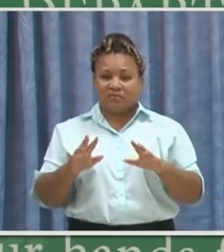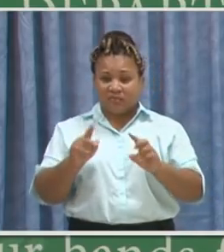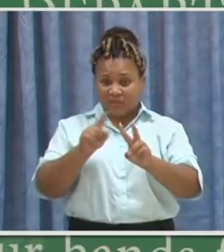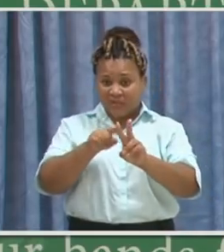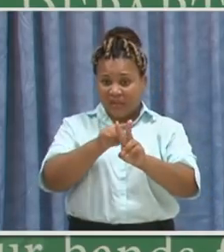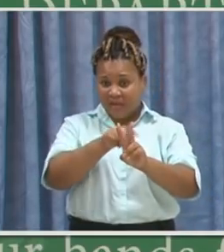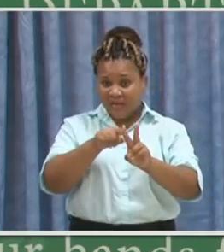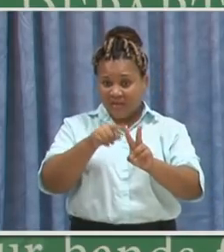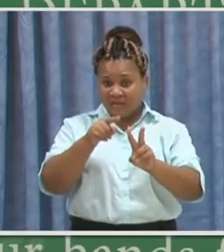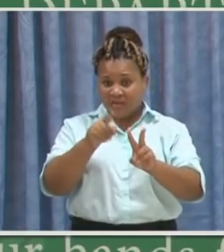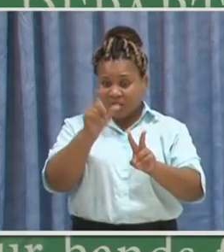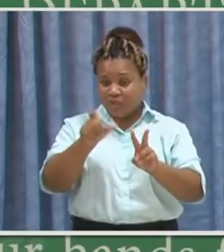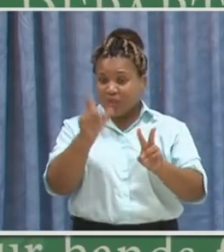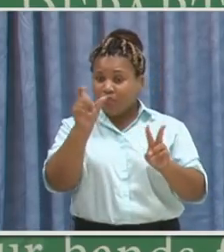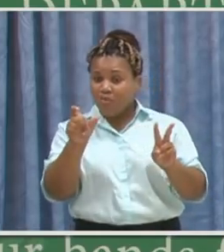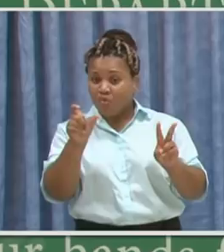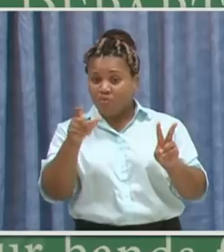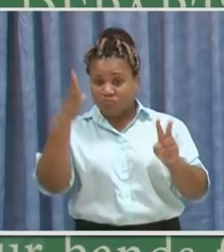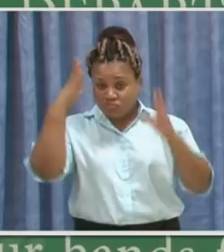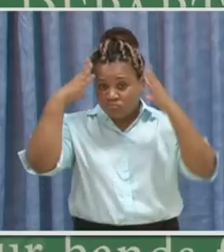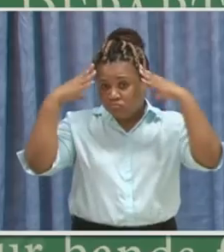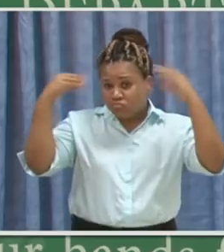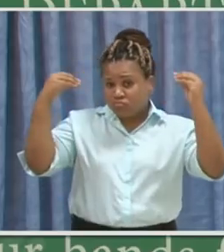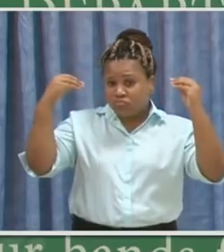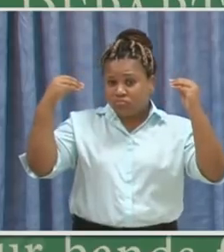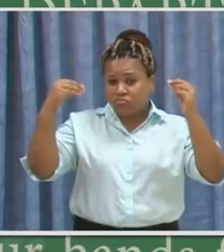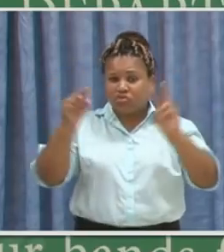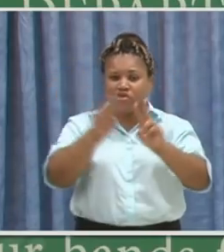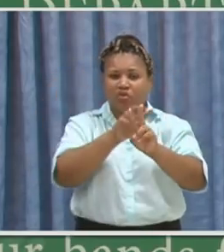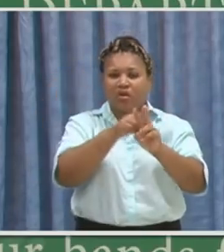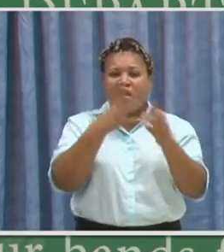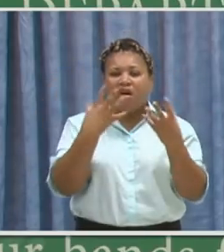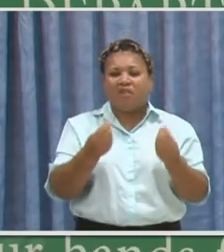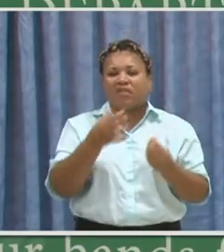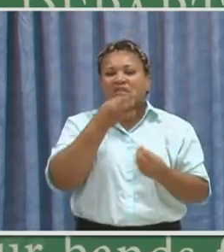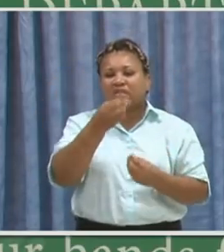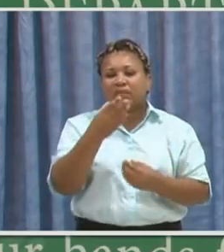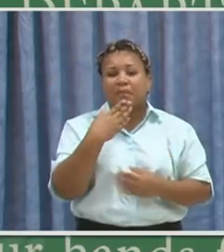comme en nous garde sa solidarité on move forward.